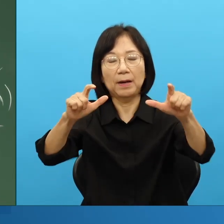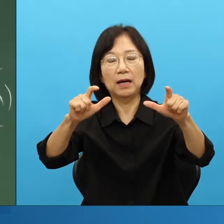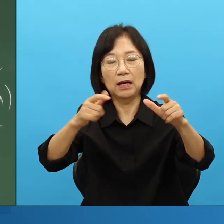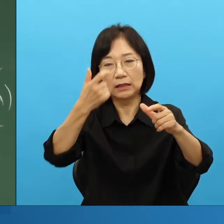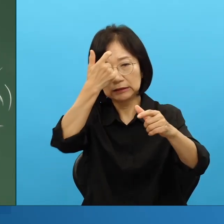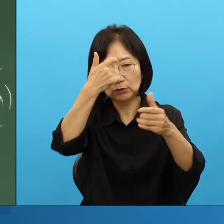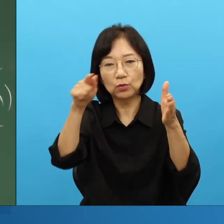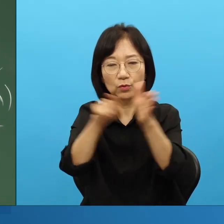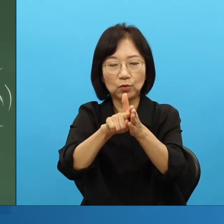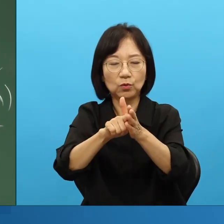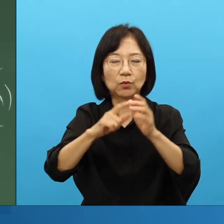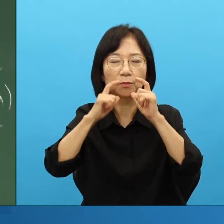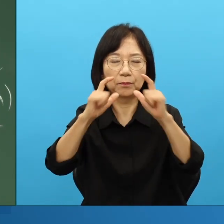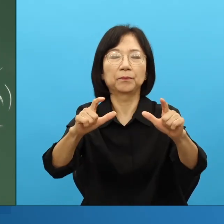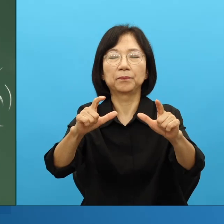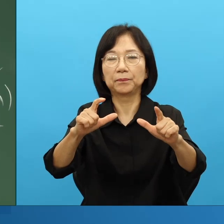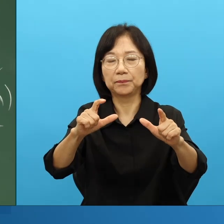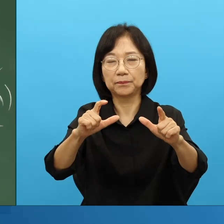然后这个时候，基督教宣布为罗马的国教。